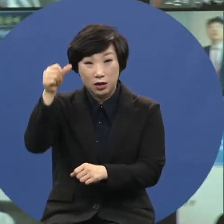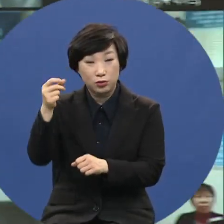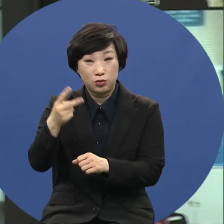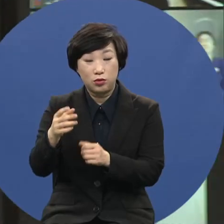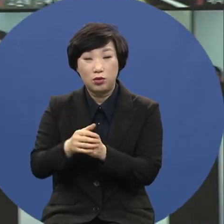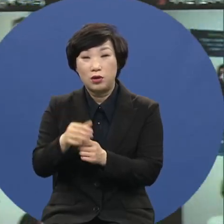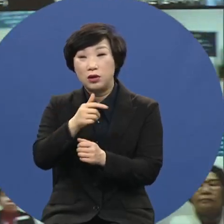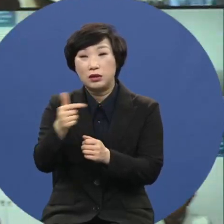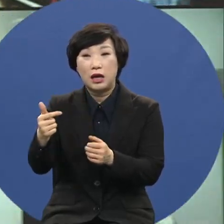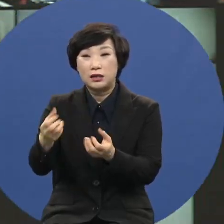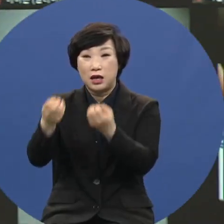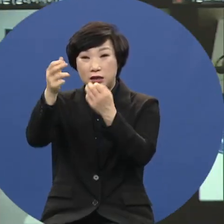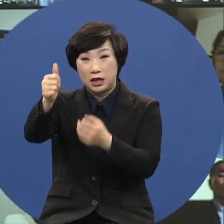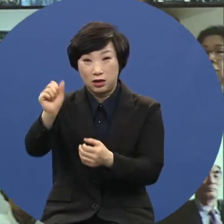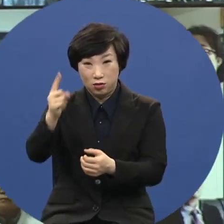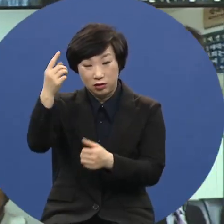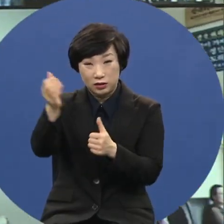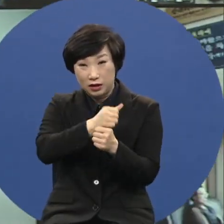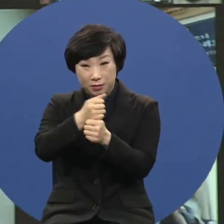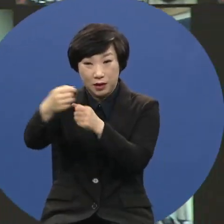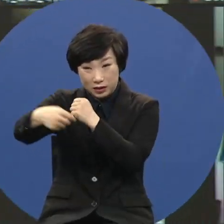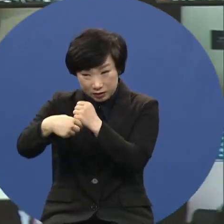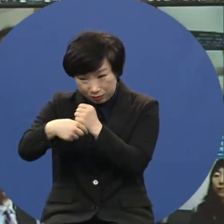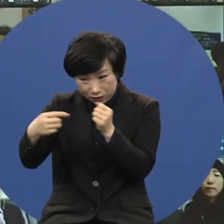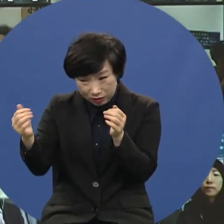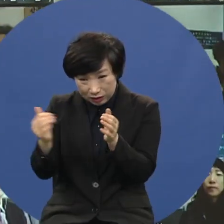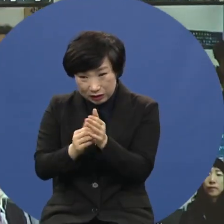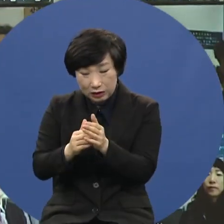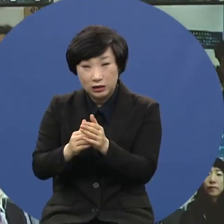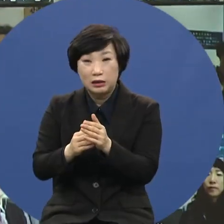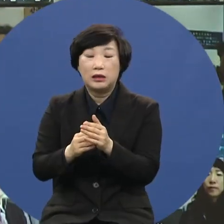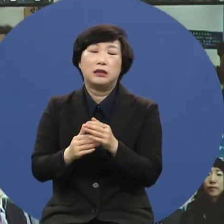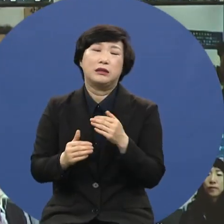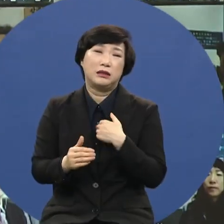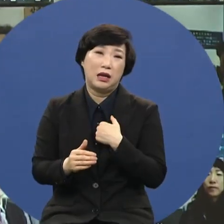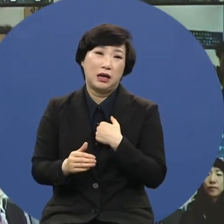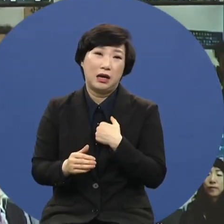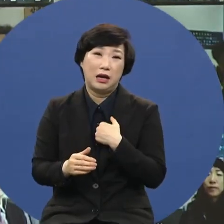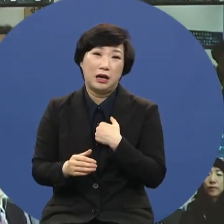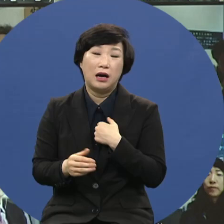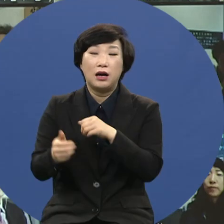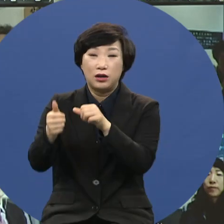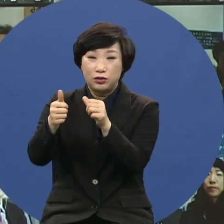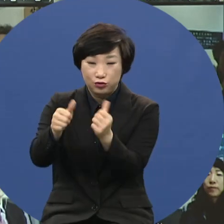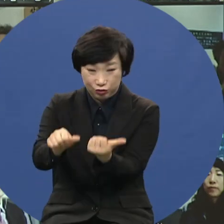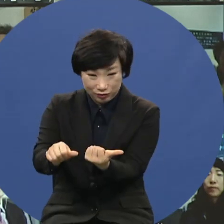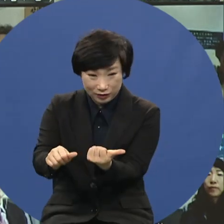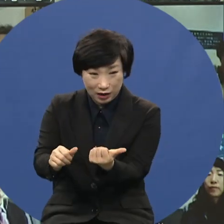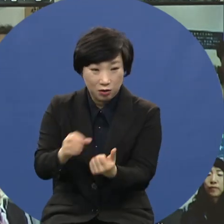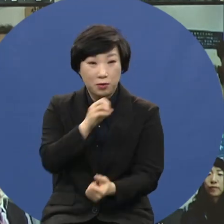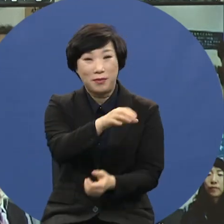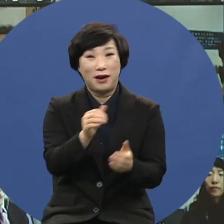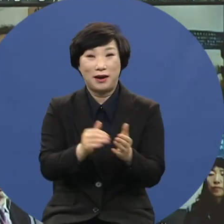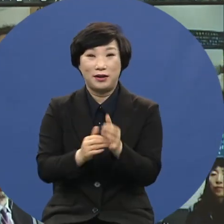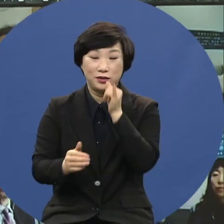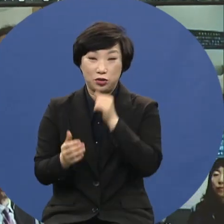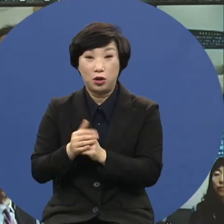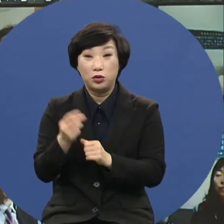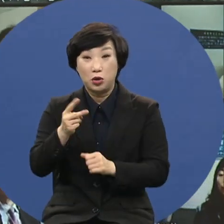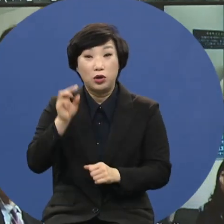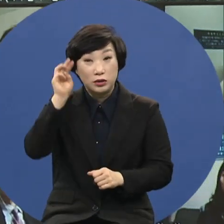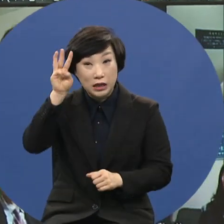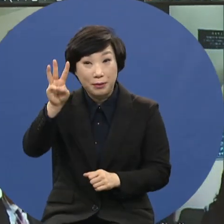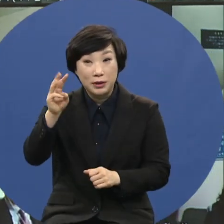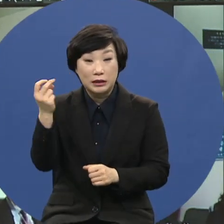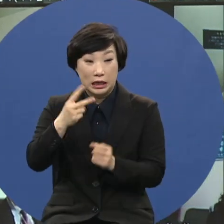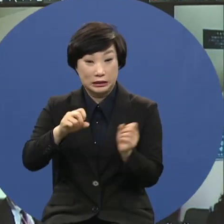장로들과 제사장들에게 신문을 받고 내가 죽어야 한다. 그리고 3일 만에